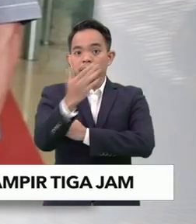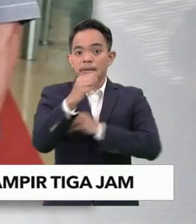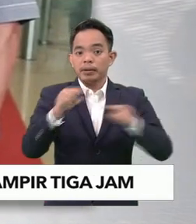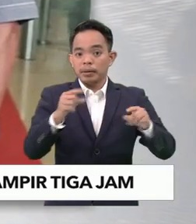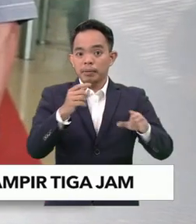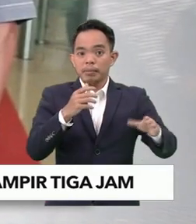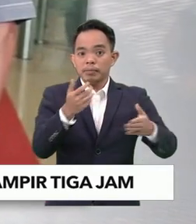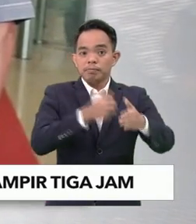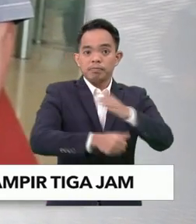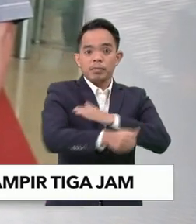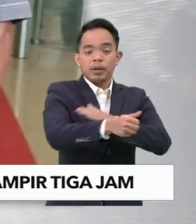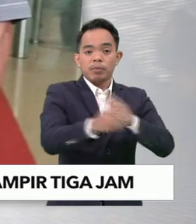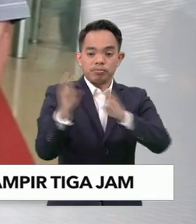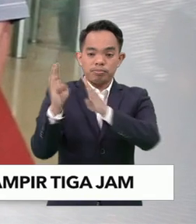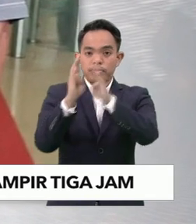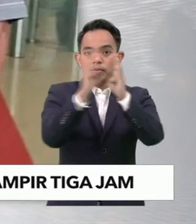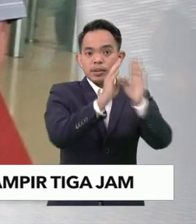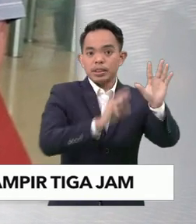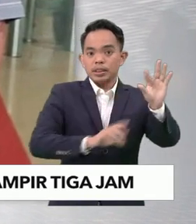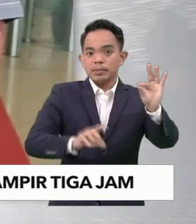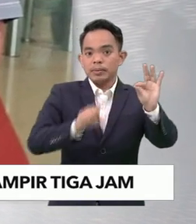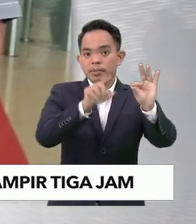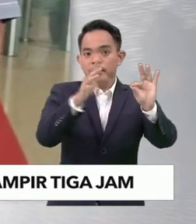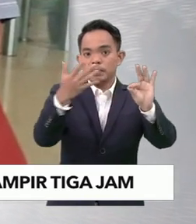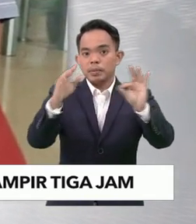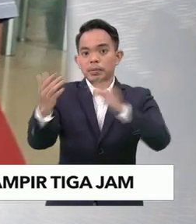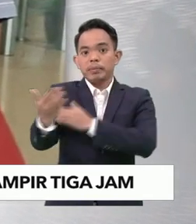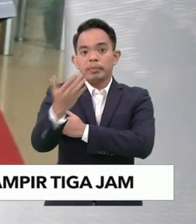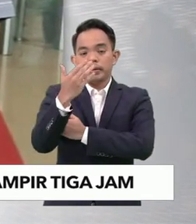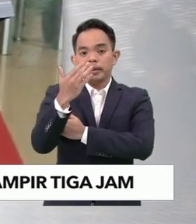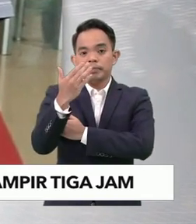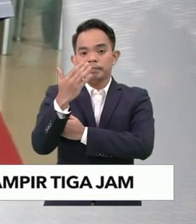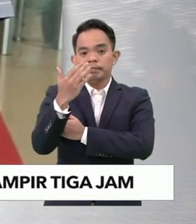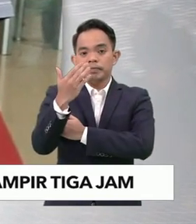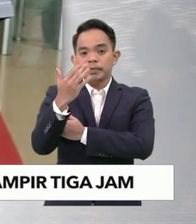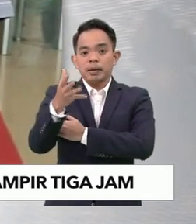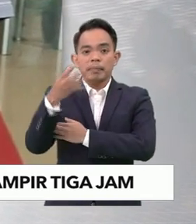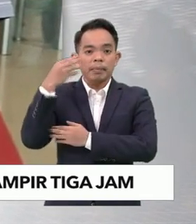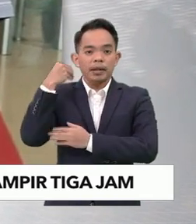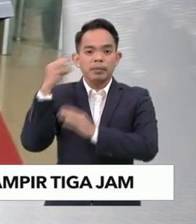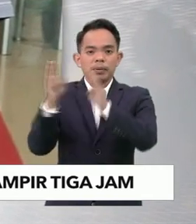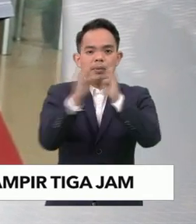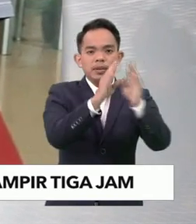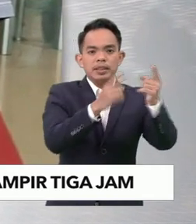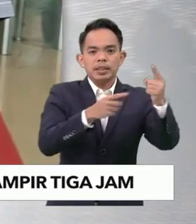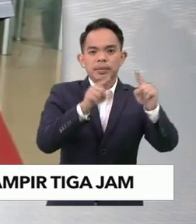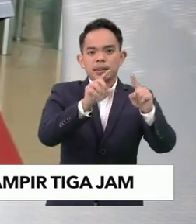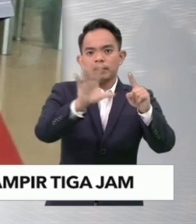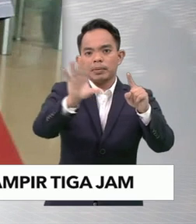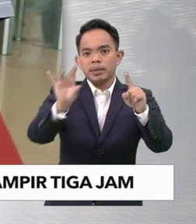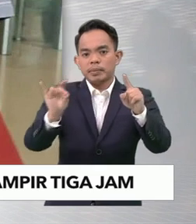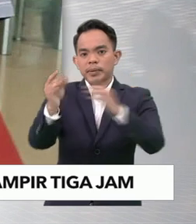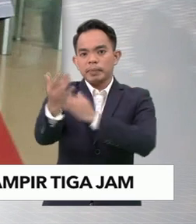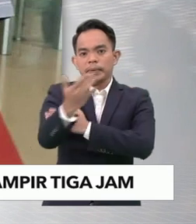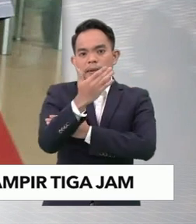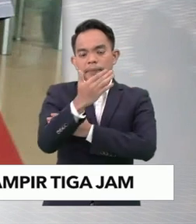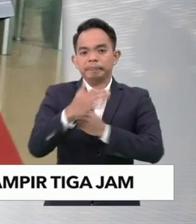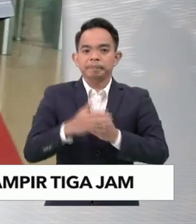dilihat memasuki bangunan kenaan pada jam 9.15 pagi dan meninggalkan bangunan itu jam 11.58 pagi